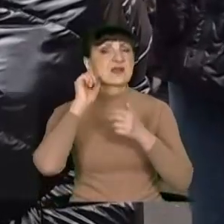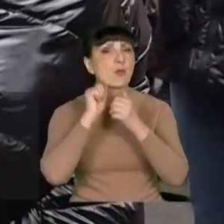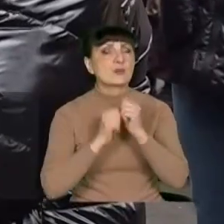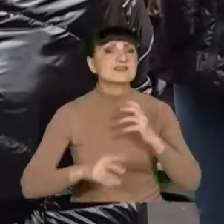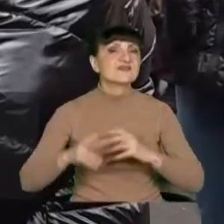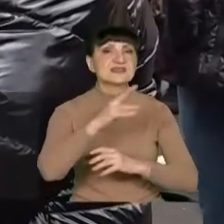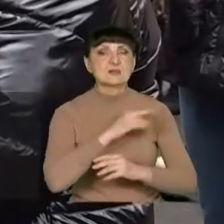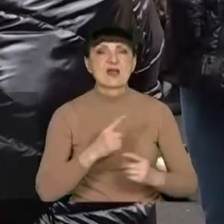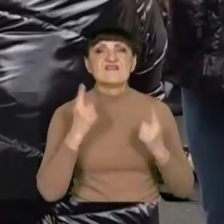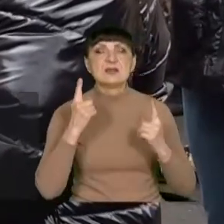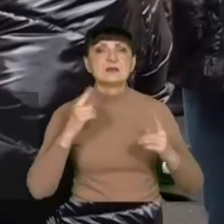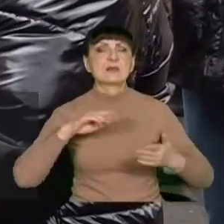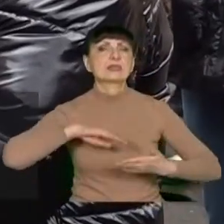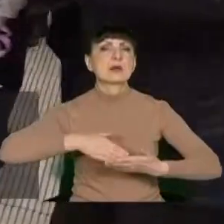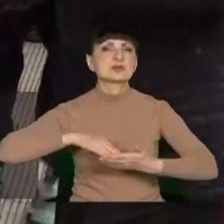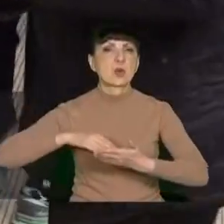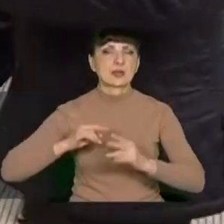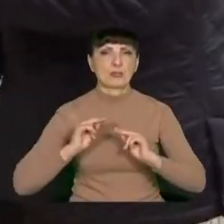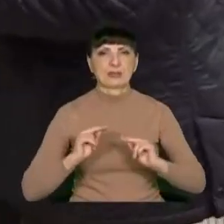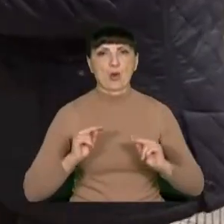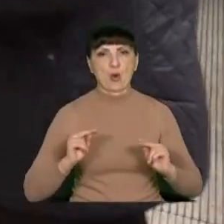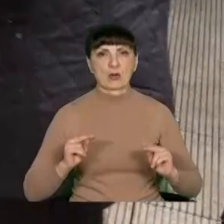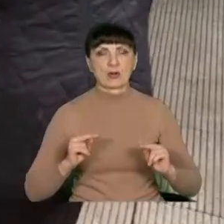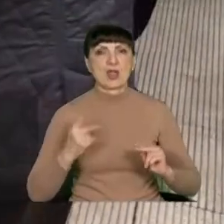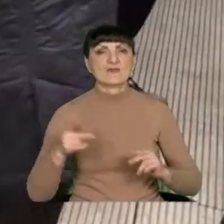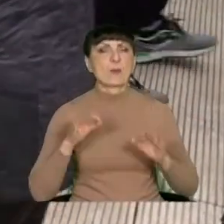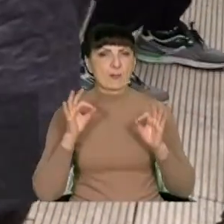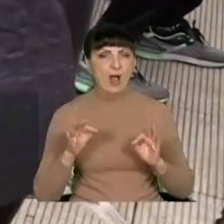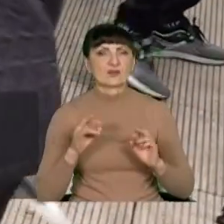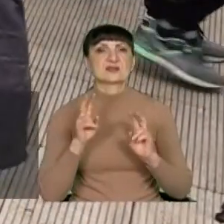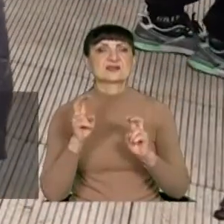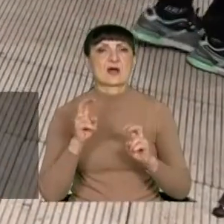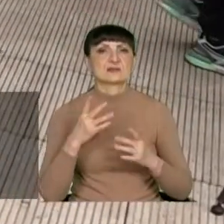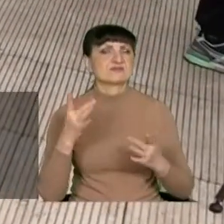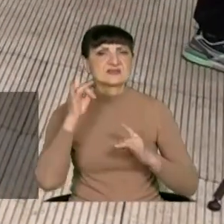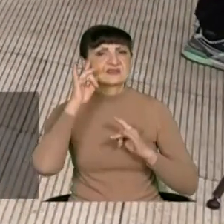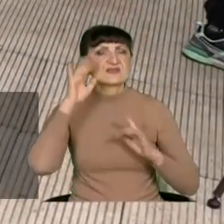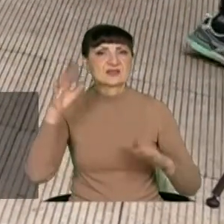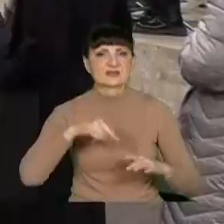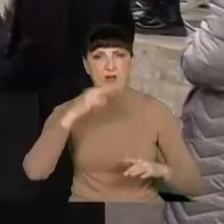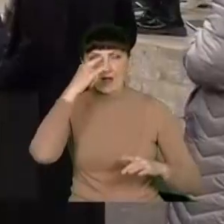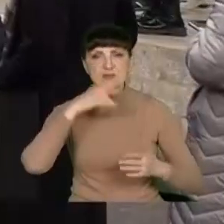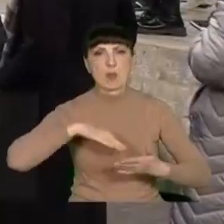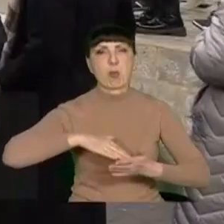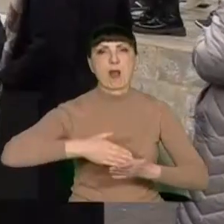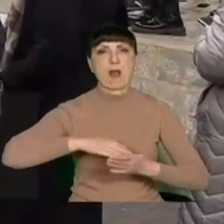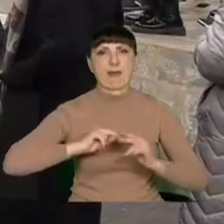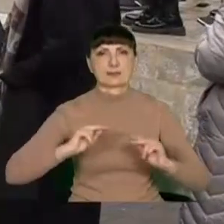как великий танцор и бессменный педагог. Его по праву называют мэтром отечественного балета.